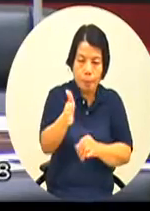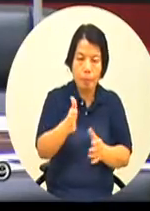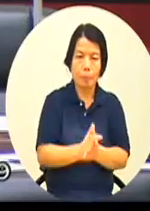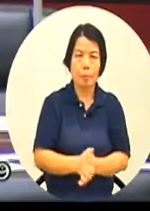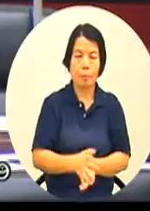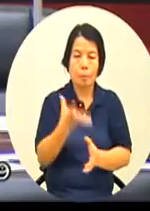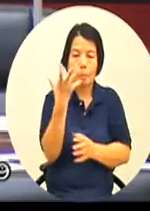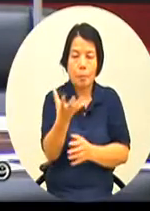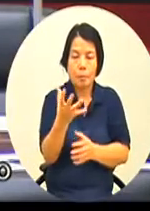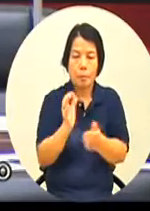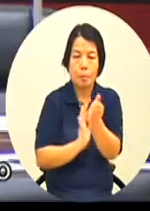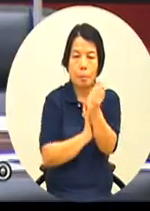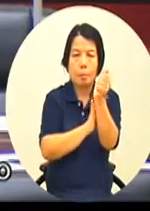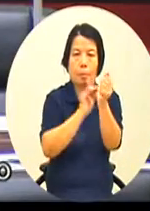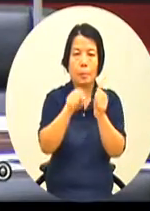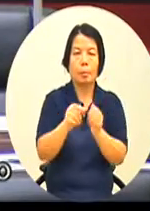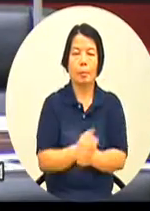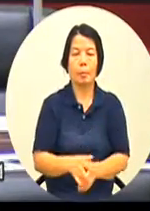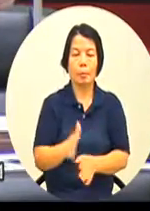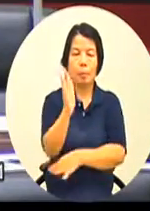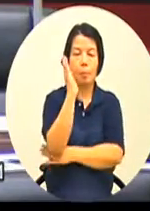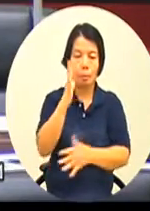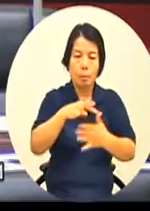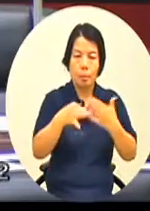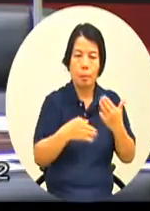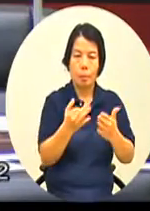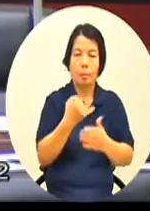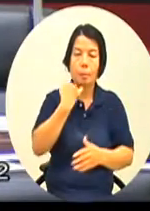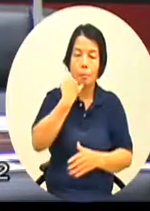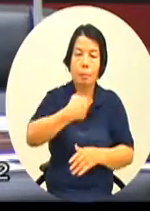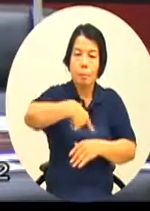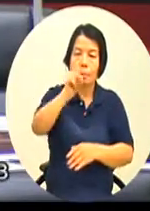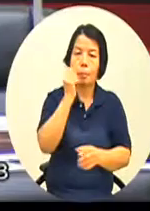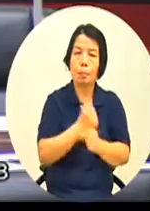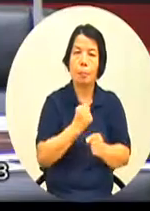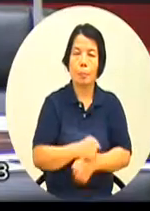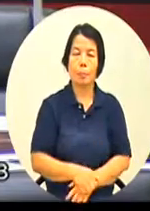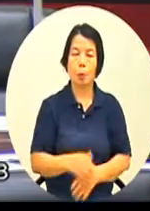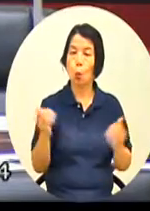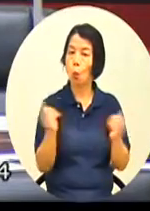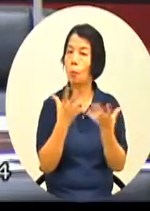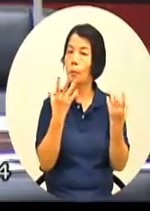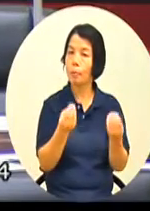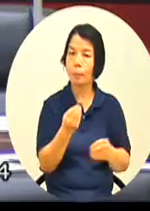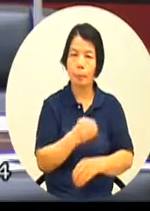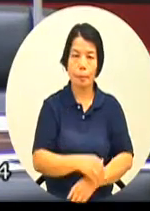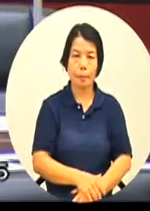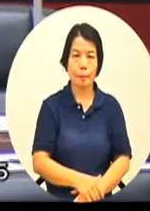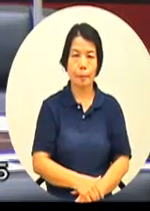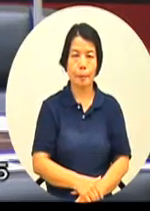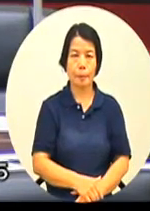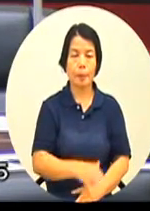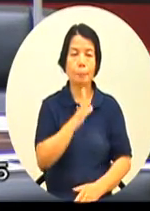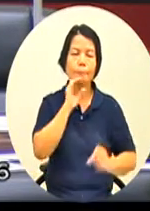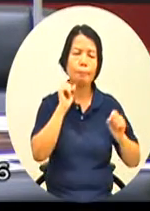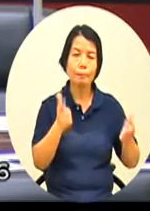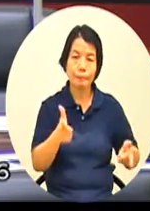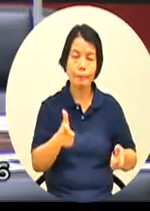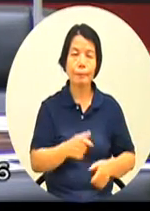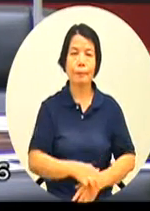民支持，那这个政策就可以去做，就没有问题了，是不是这